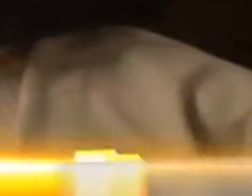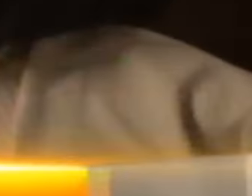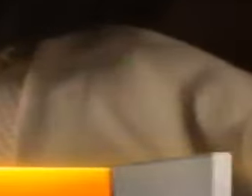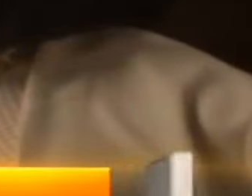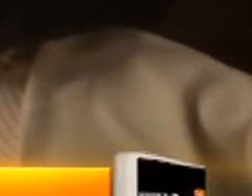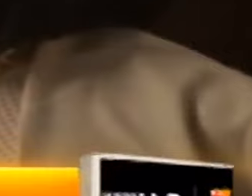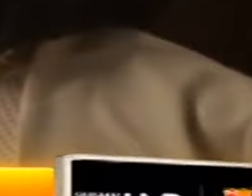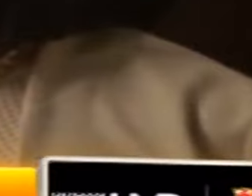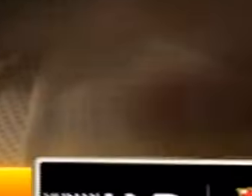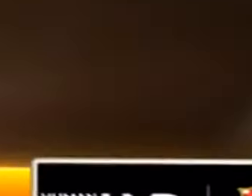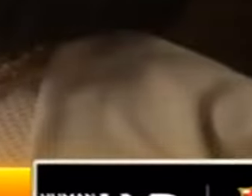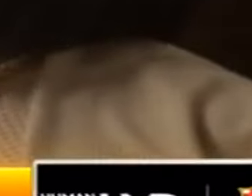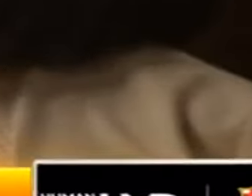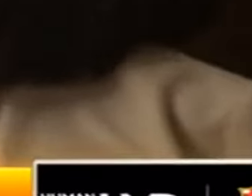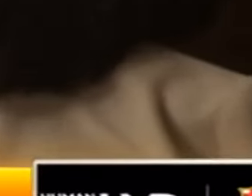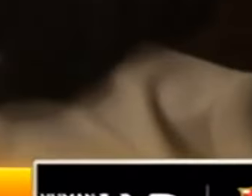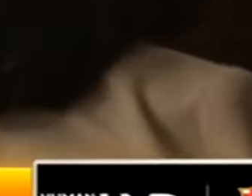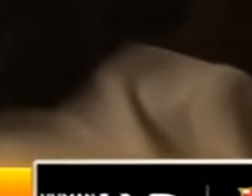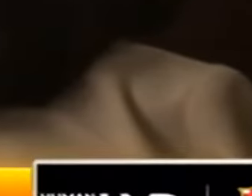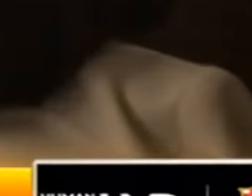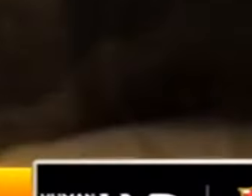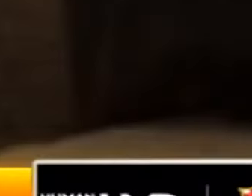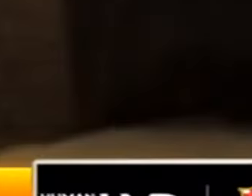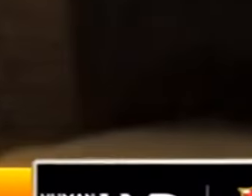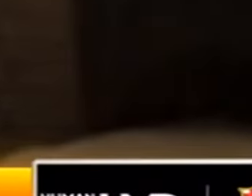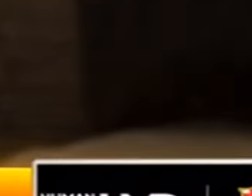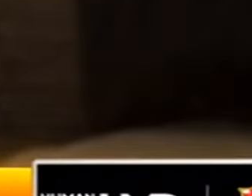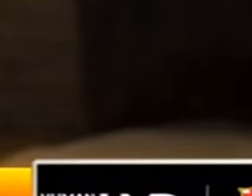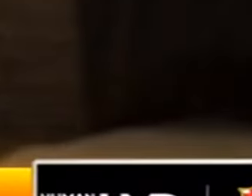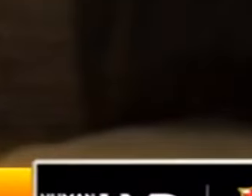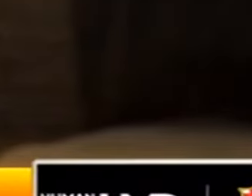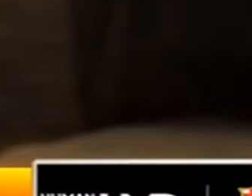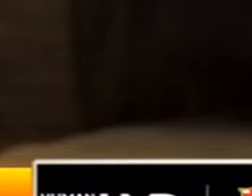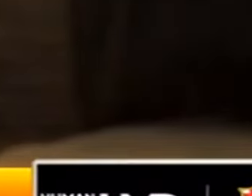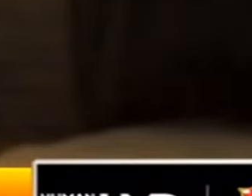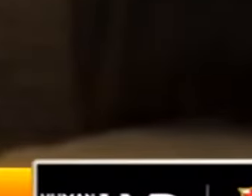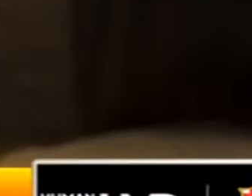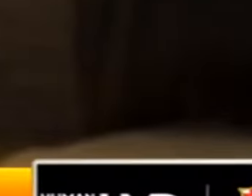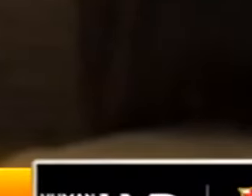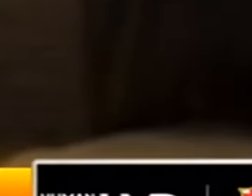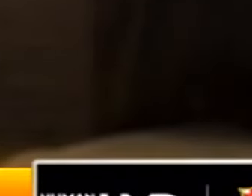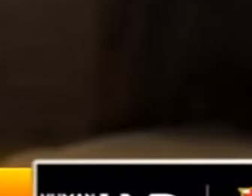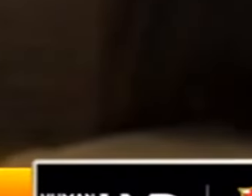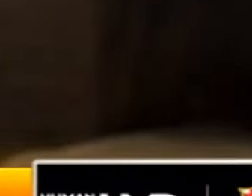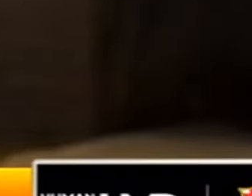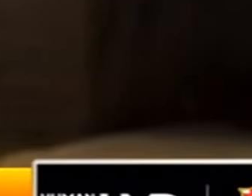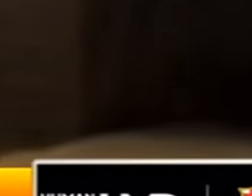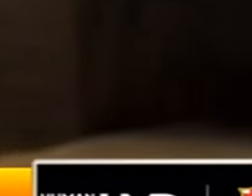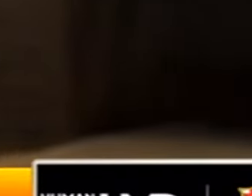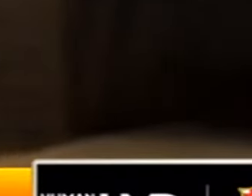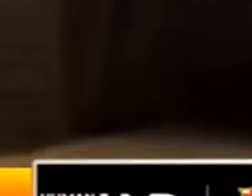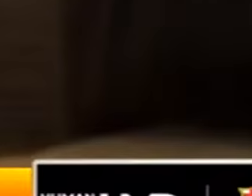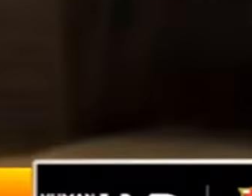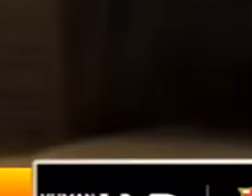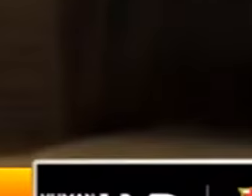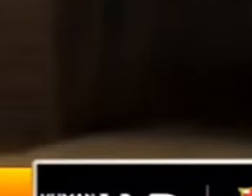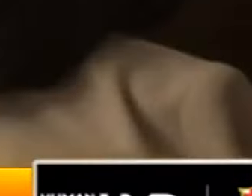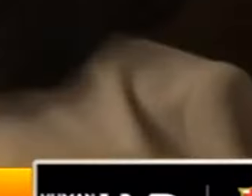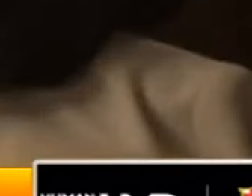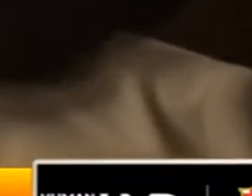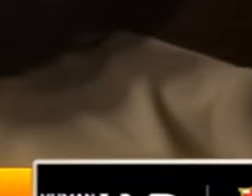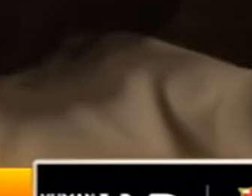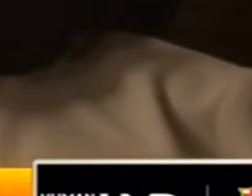If what I hear is true, your sons used to bully Nicholas. Yes, but now they're all friends. Not that I totally agree with